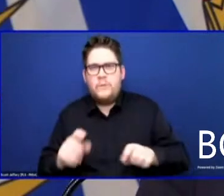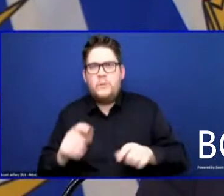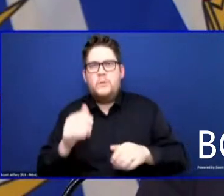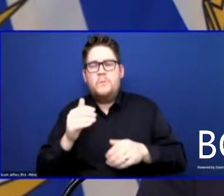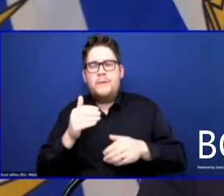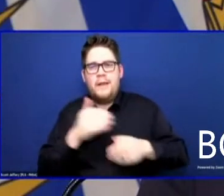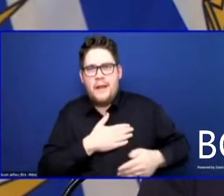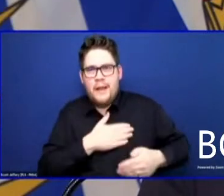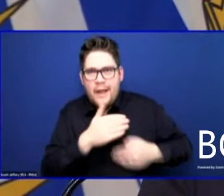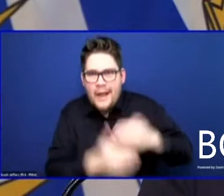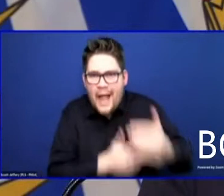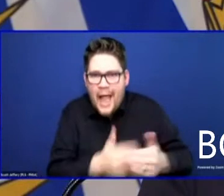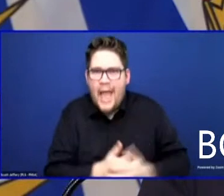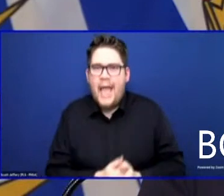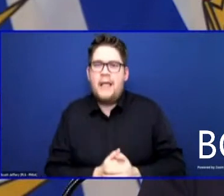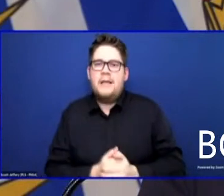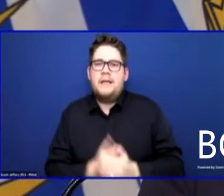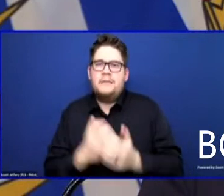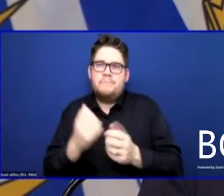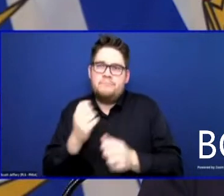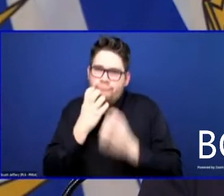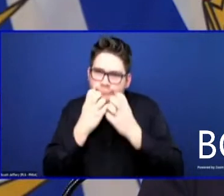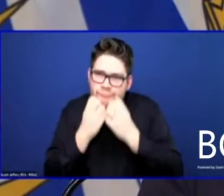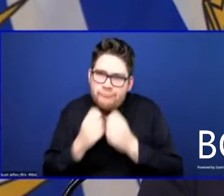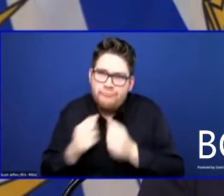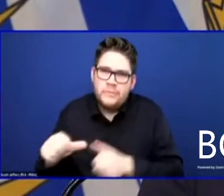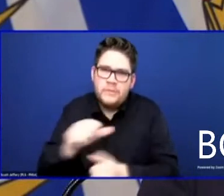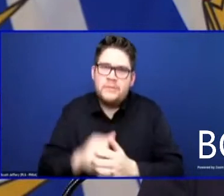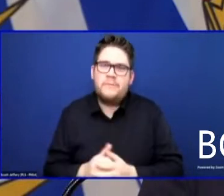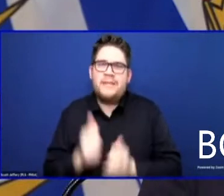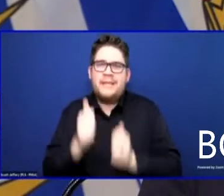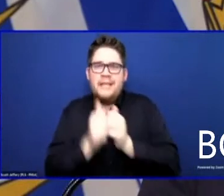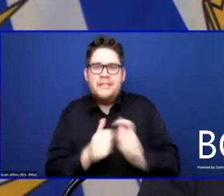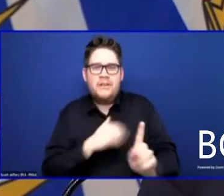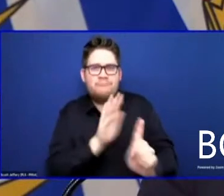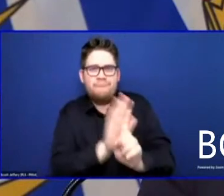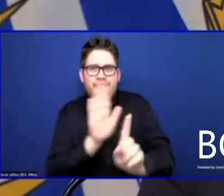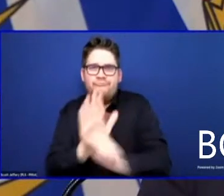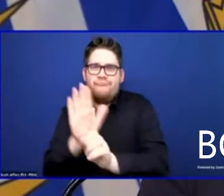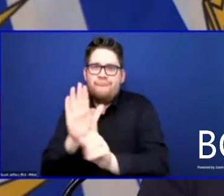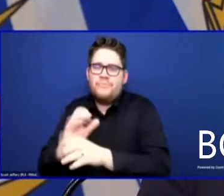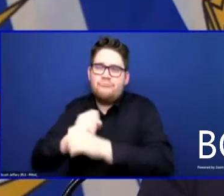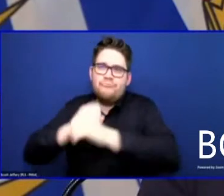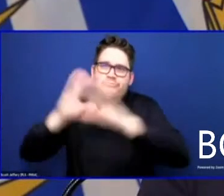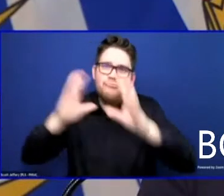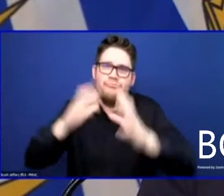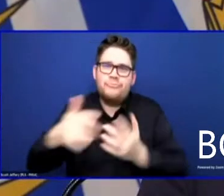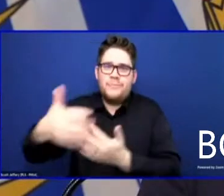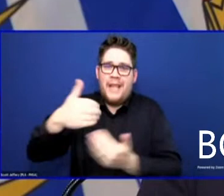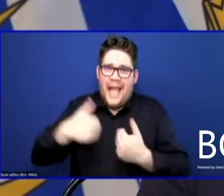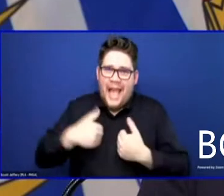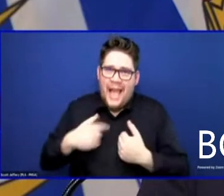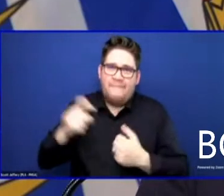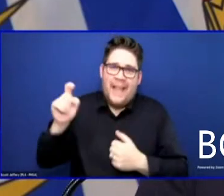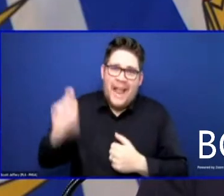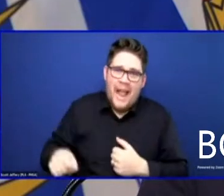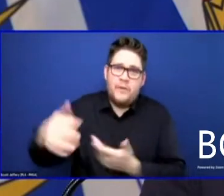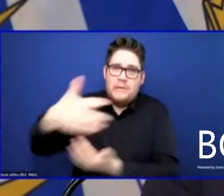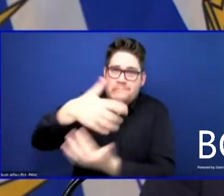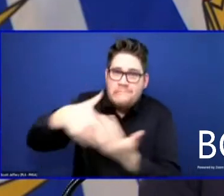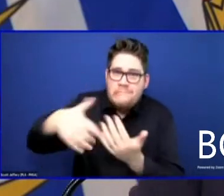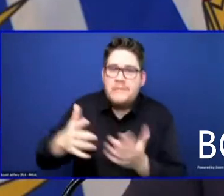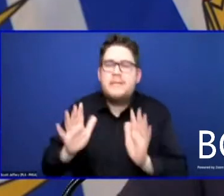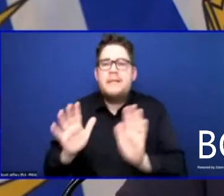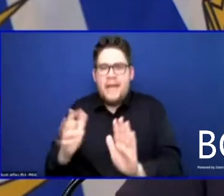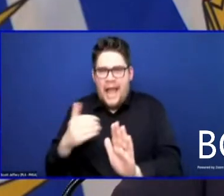受 our lives, and we 面 may 临的 not 困难，我们 understand 失去了 everybody's 这么多的 story, 生命， but we all know what we need to 我们 do 已经知道 today, 我们该 and 如 we 何 will get 做 through this